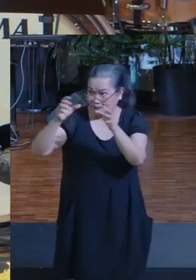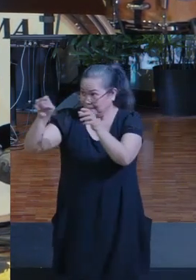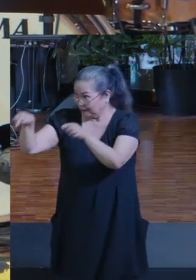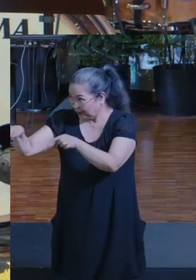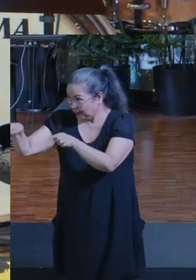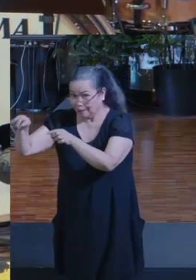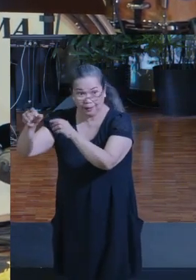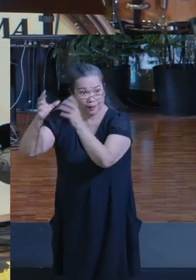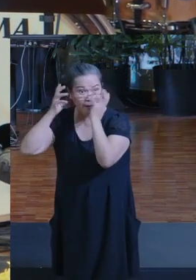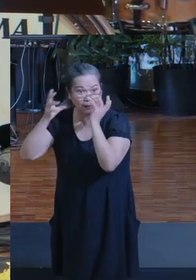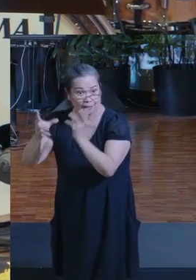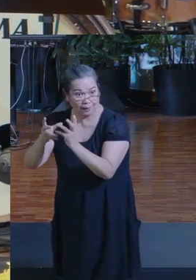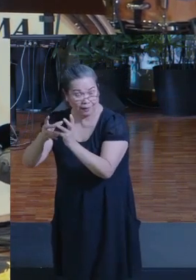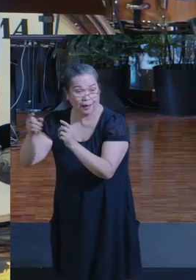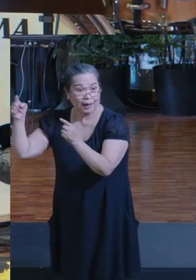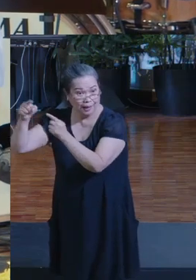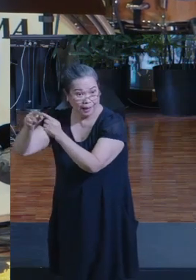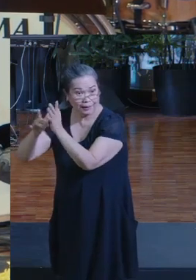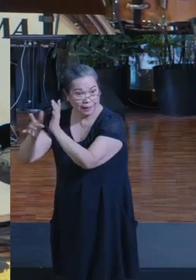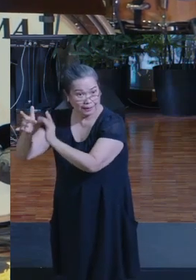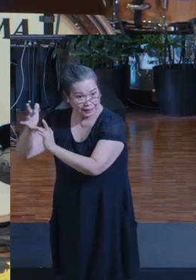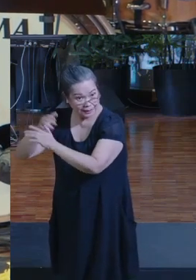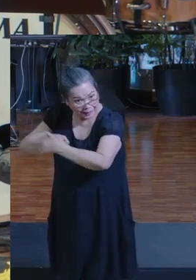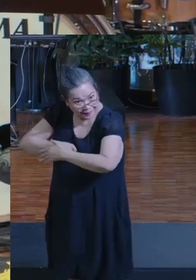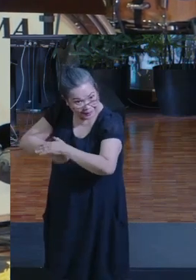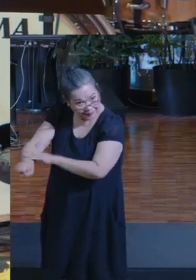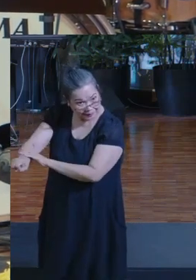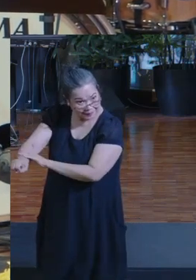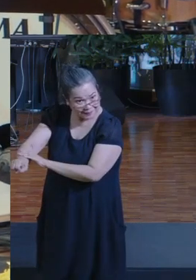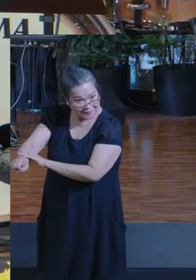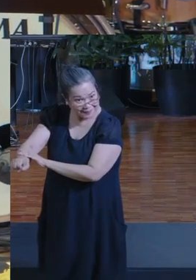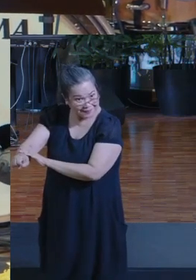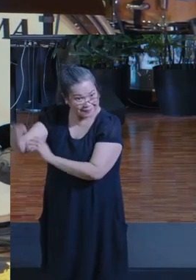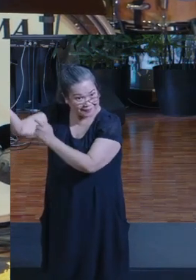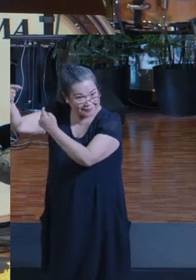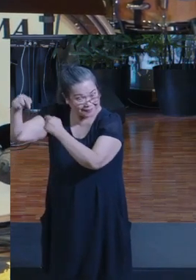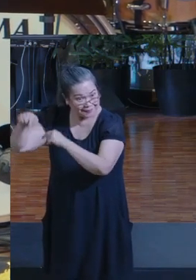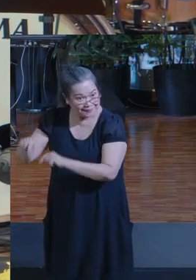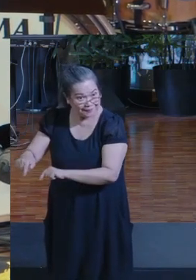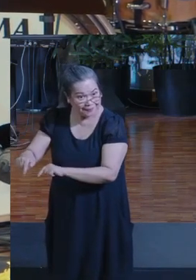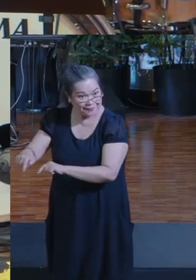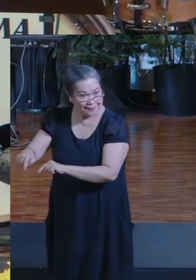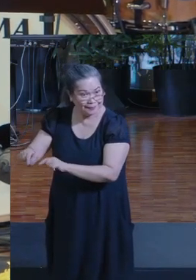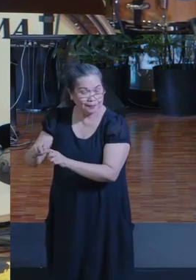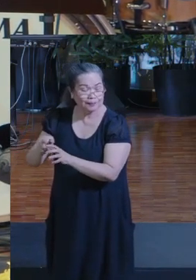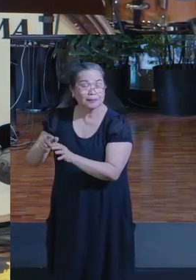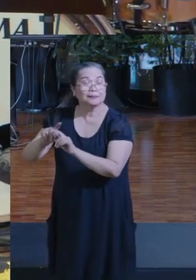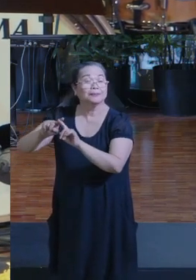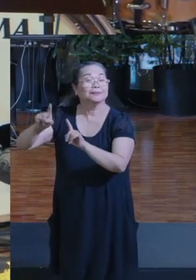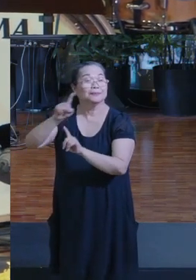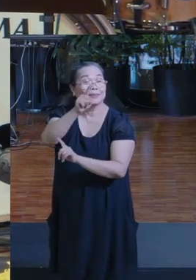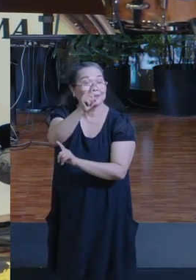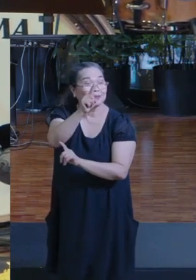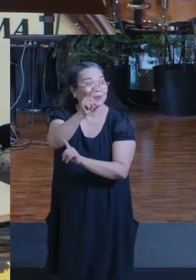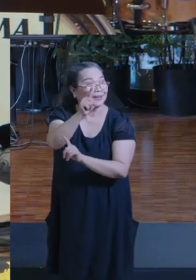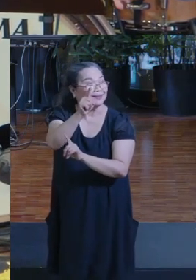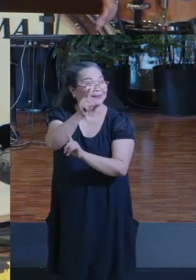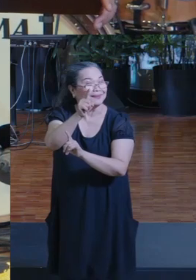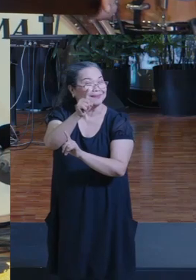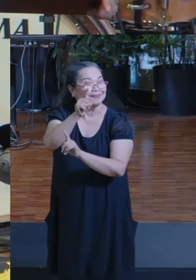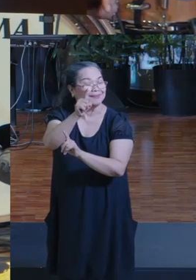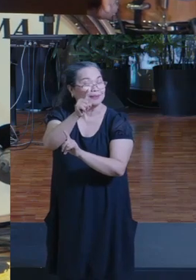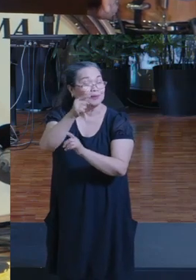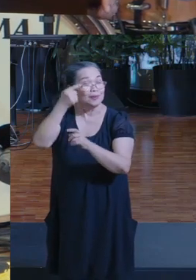Christ comes. Makikita natin yun next time, no? Pero konting preview.